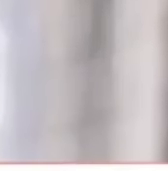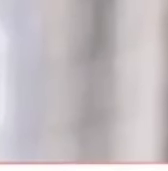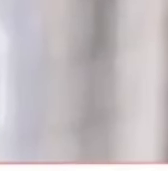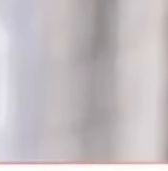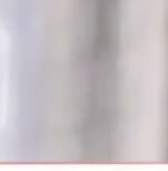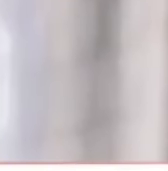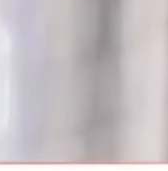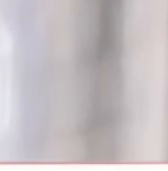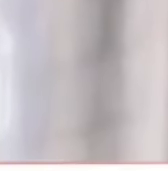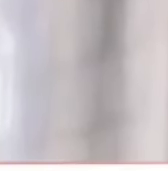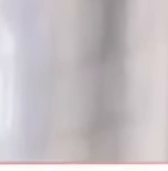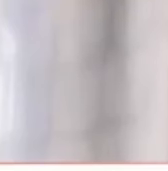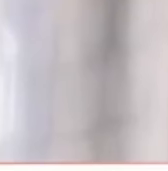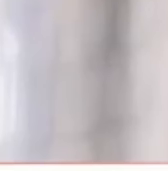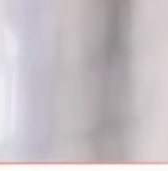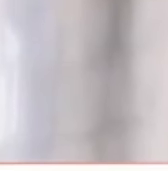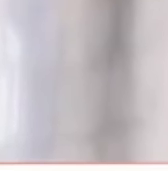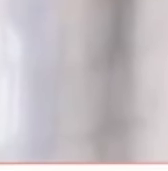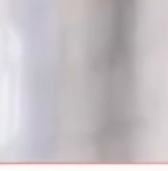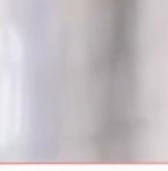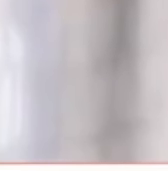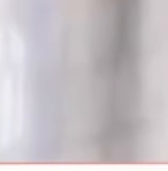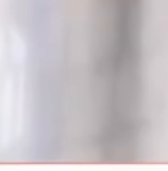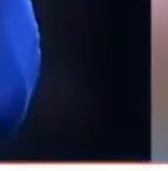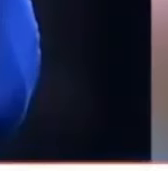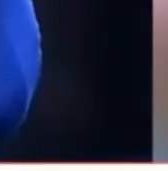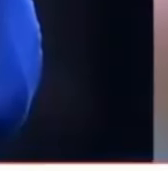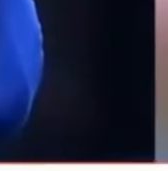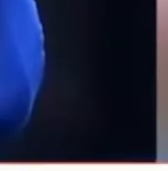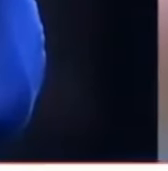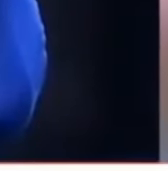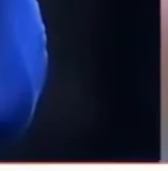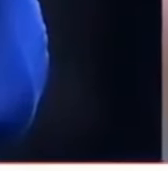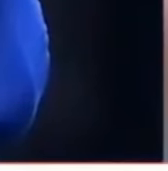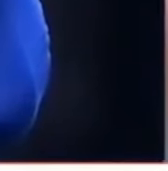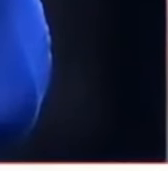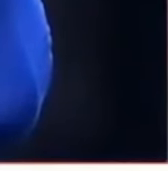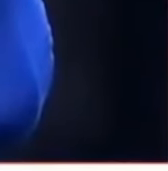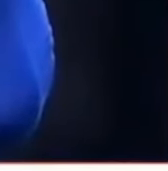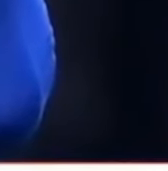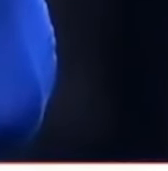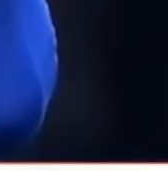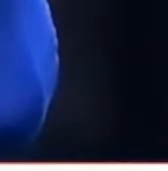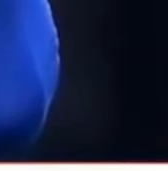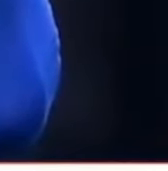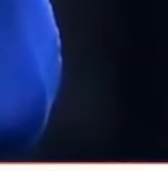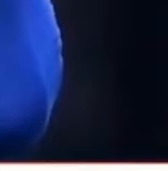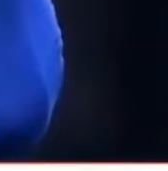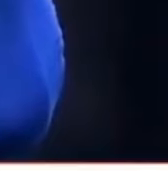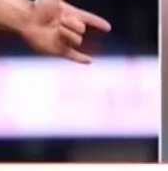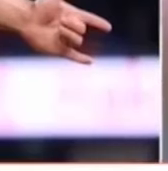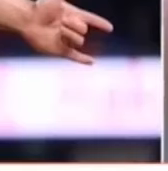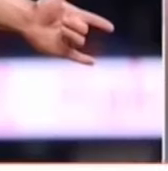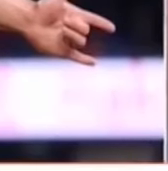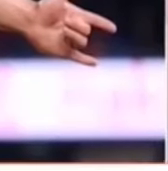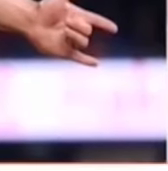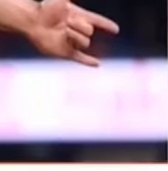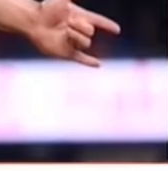Romelu Lukaku ng'ono naye Chelsea eyagala kumwejjako lwa ssente nnyingi ezimusasulwa. Ate eyo omutebi wa Man